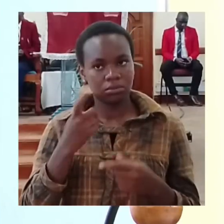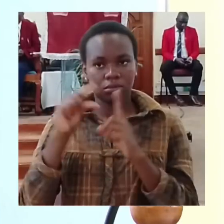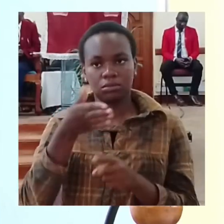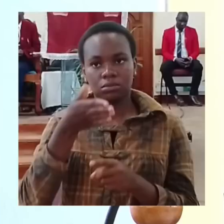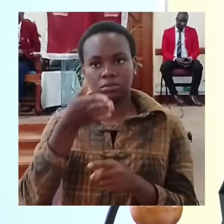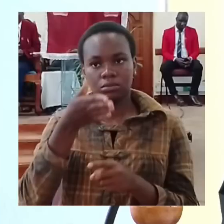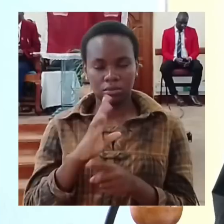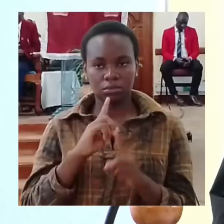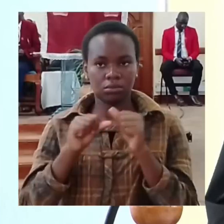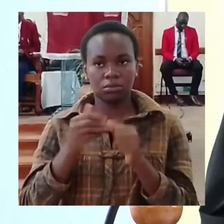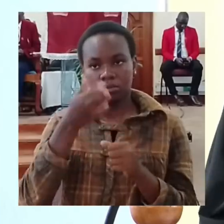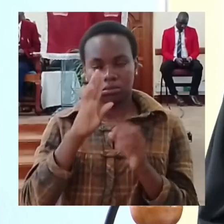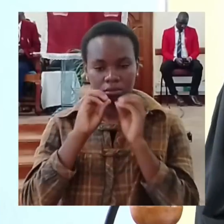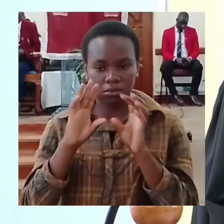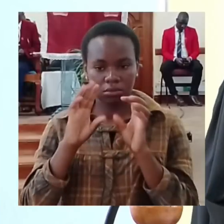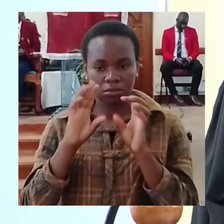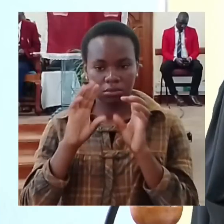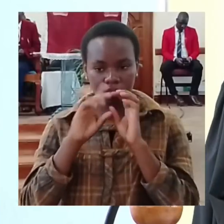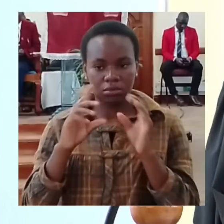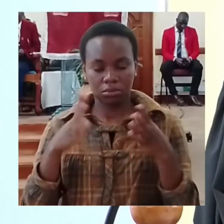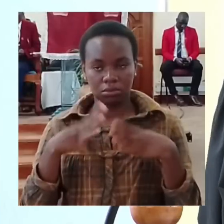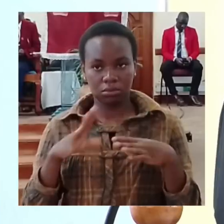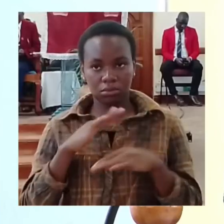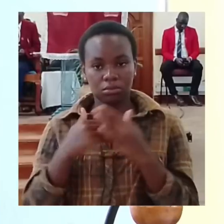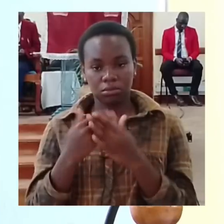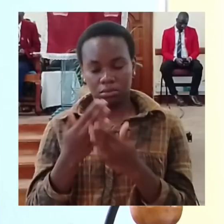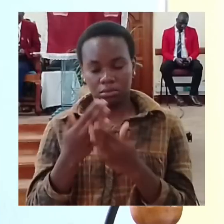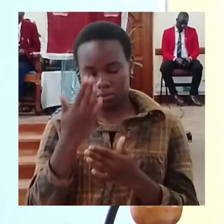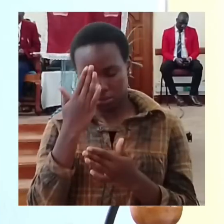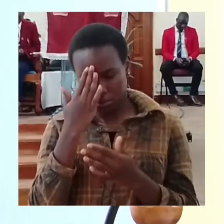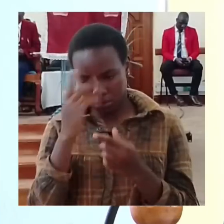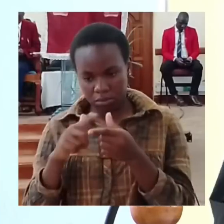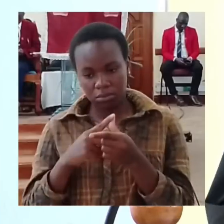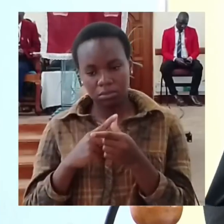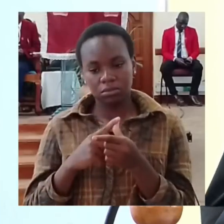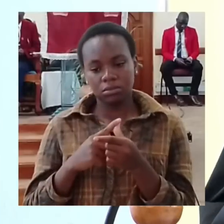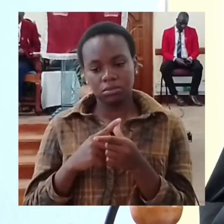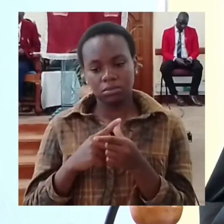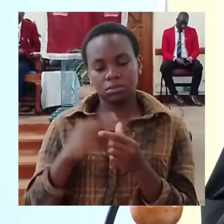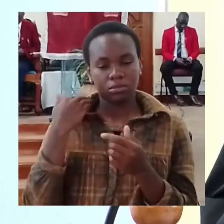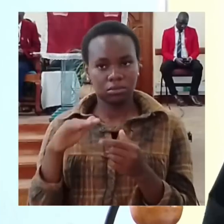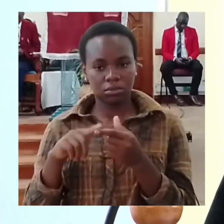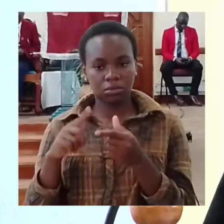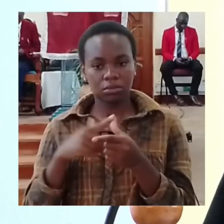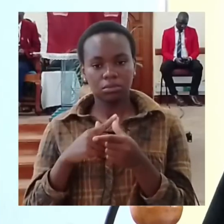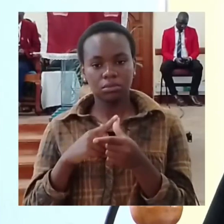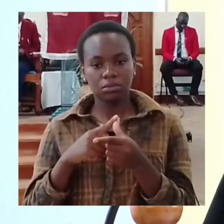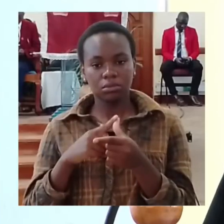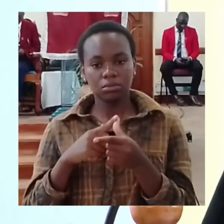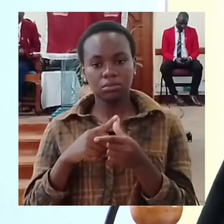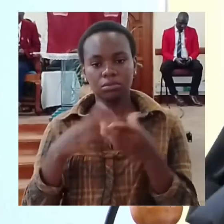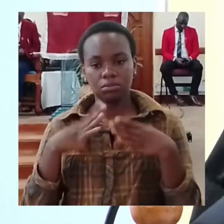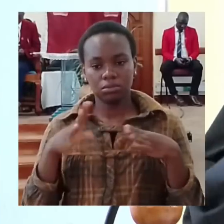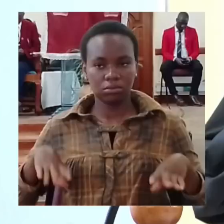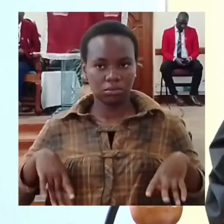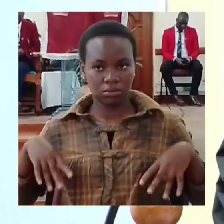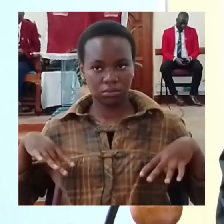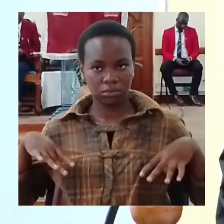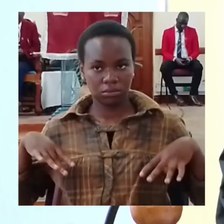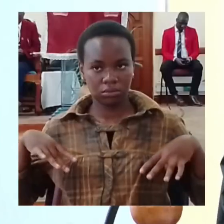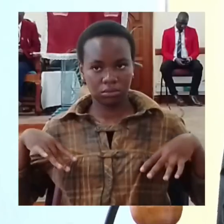nĩ arathimaga mũndũ ũrĩa wĩnyihagia na nĩ athũire mũndũ ũrĩa wothe wĩyambararagia. tondu hindi